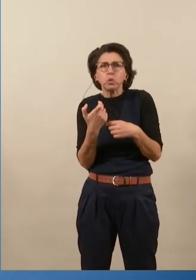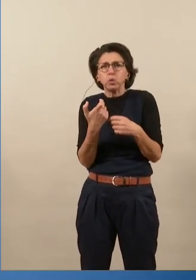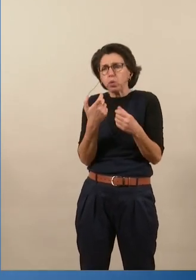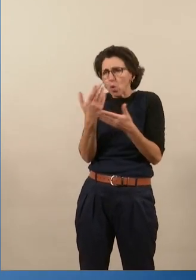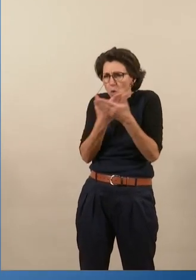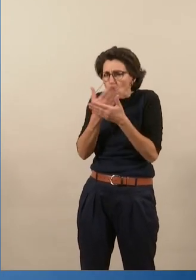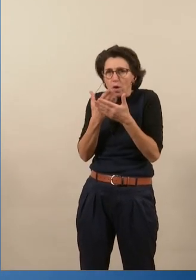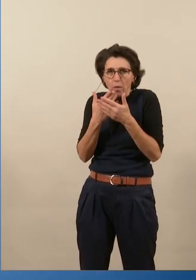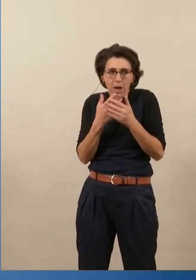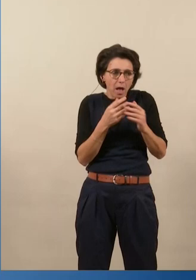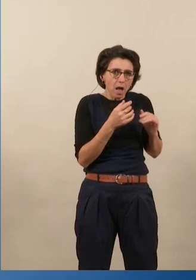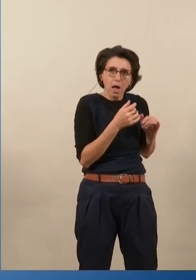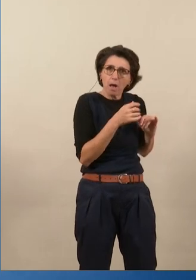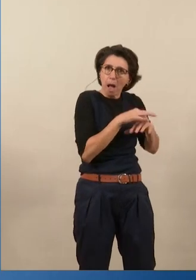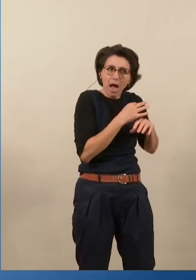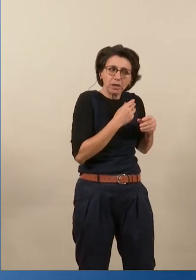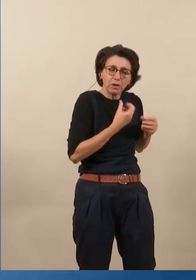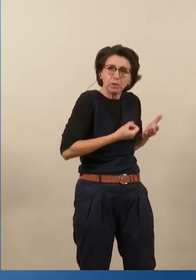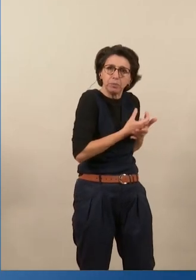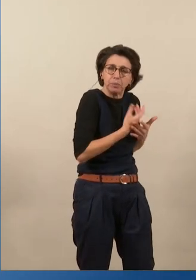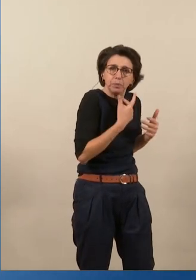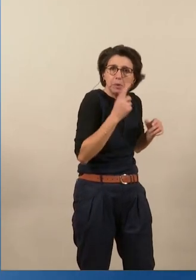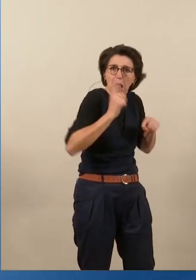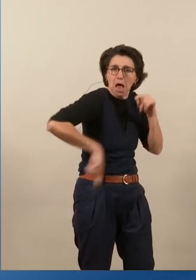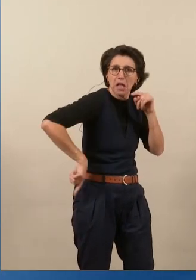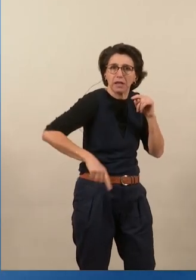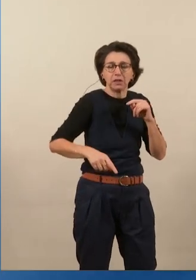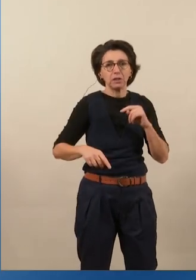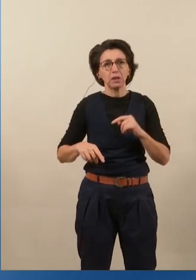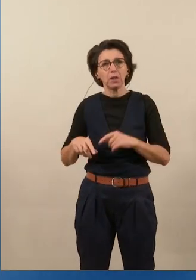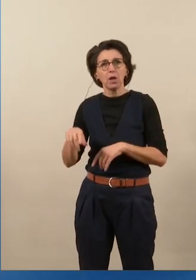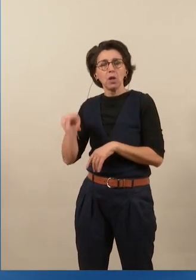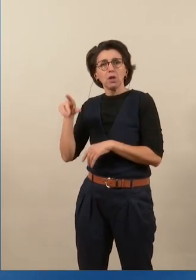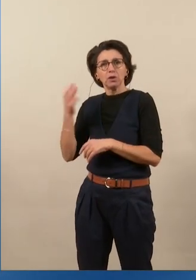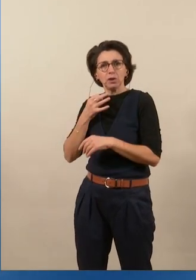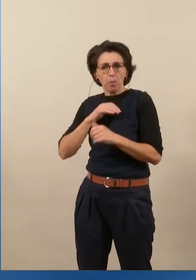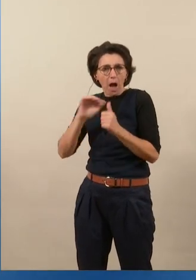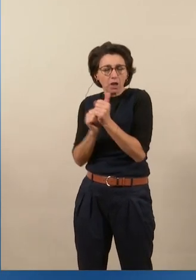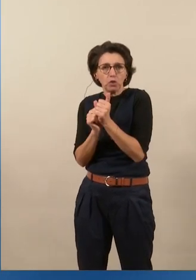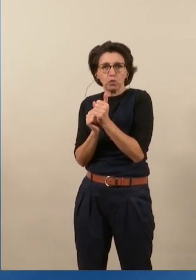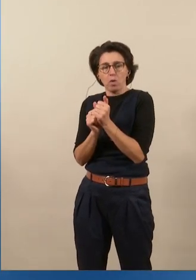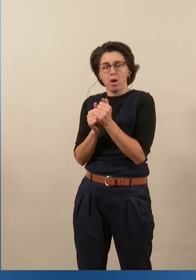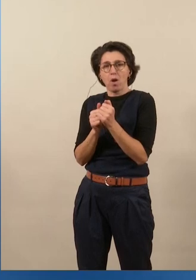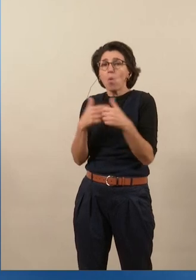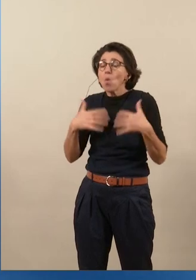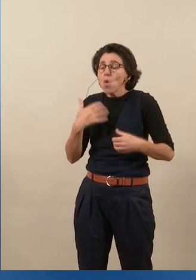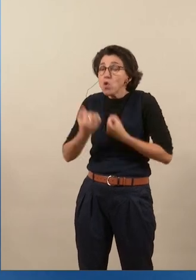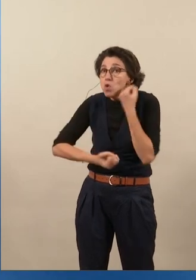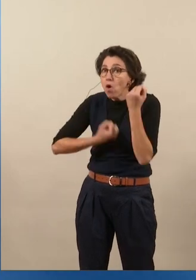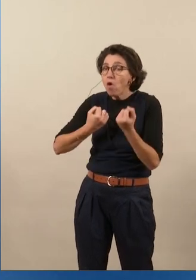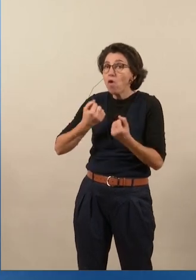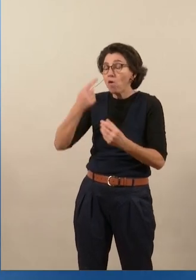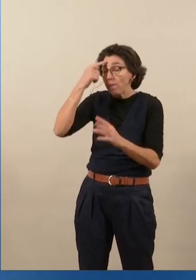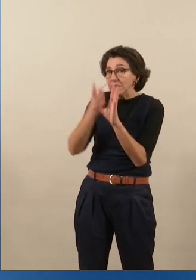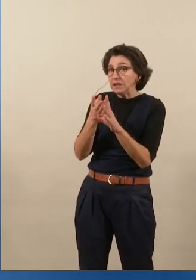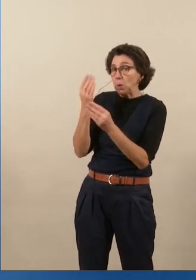euh guitoucher qui raconé qu'il avait vu des adjoints qui ont qui qui ont vraiment morflé psychothérapie et compagnie les méthodes de